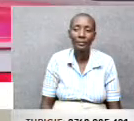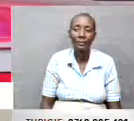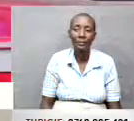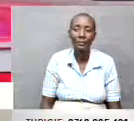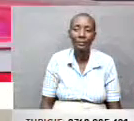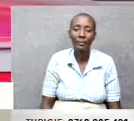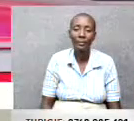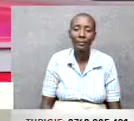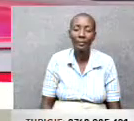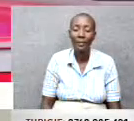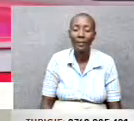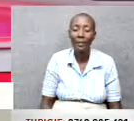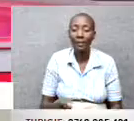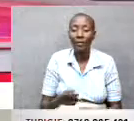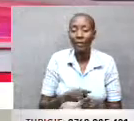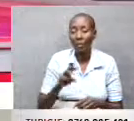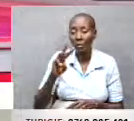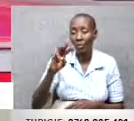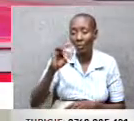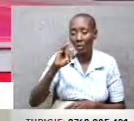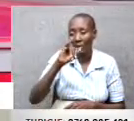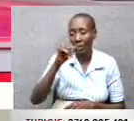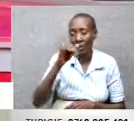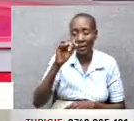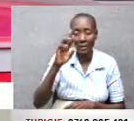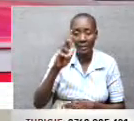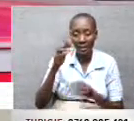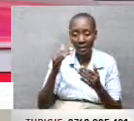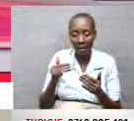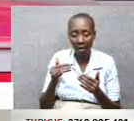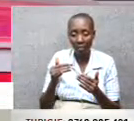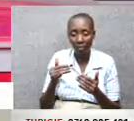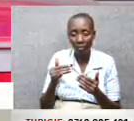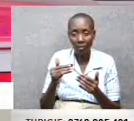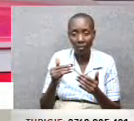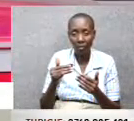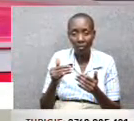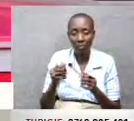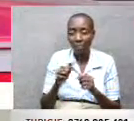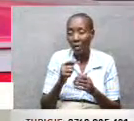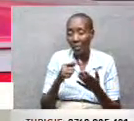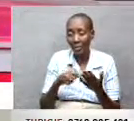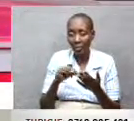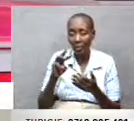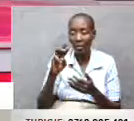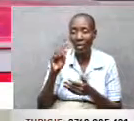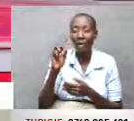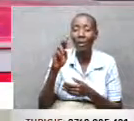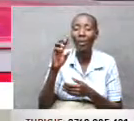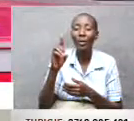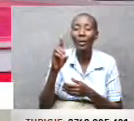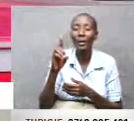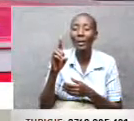Naam, Andrine, kutoka kaunti ya Wajia, sasa hivi tunaona kuna nafasi ya wadi ambapo mwakilishi wadi mpya